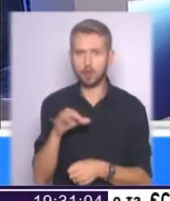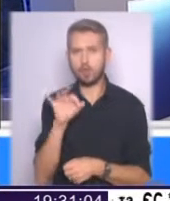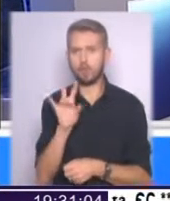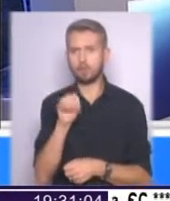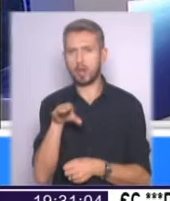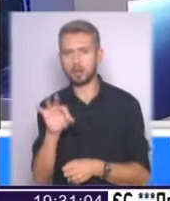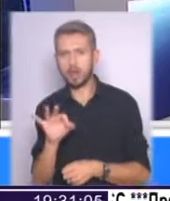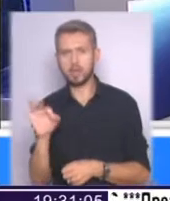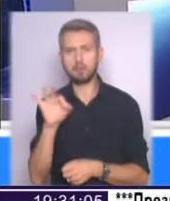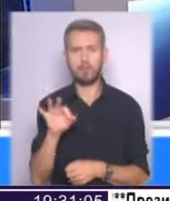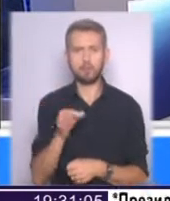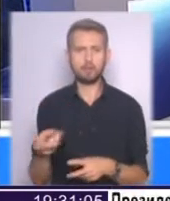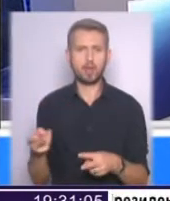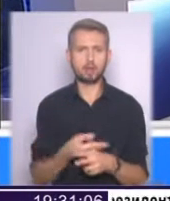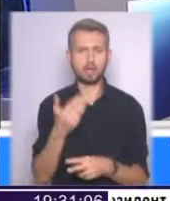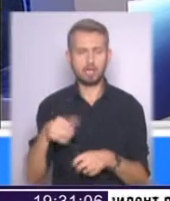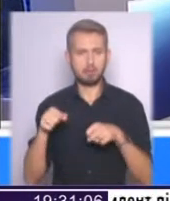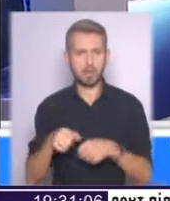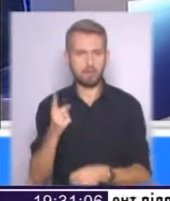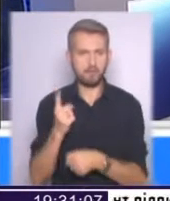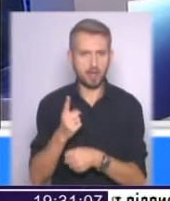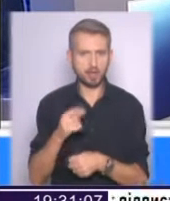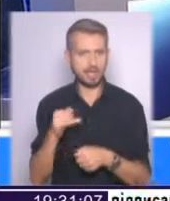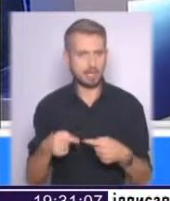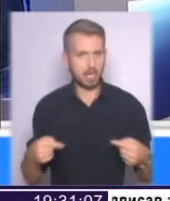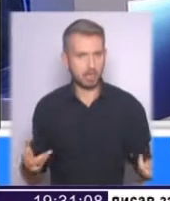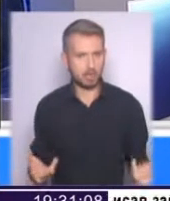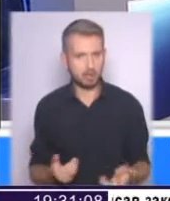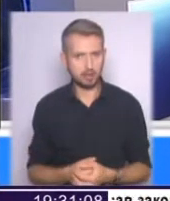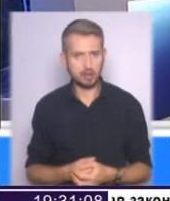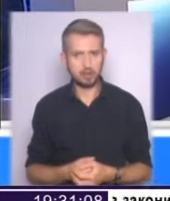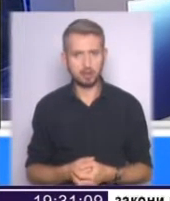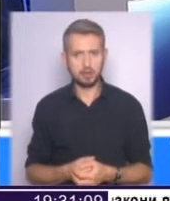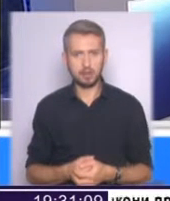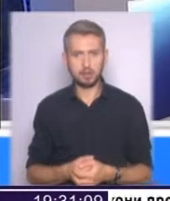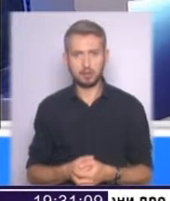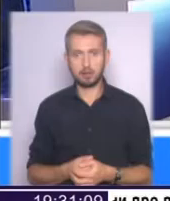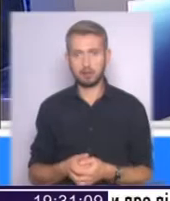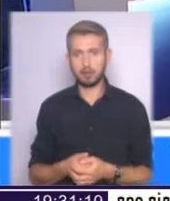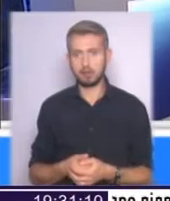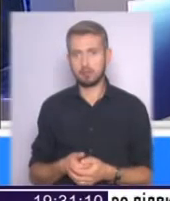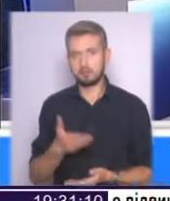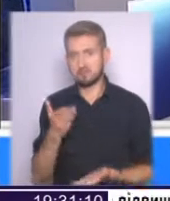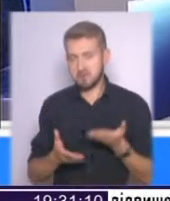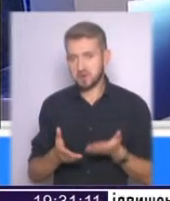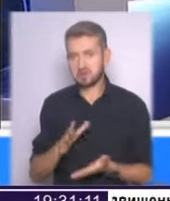по поводу лишения ее права вето и так далее. Когда и договорились до чего-то.